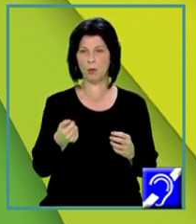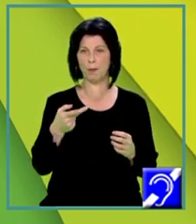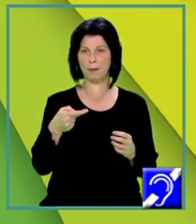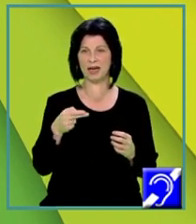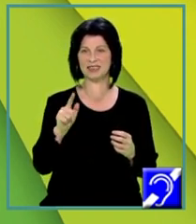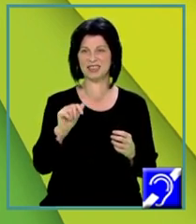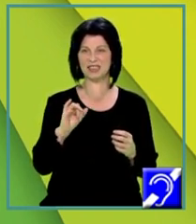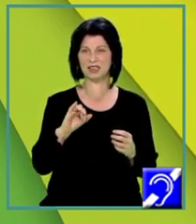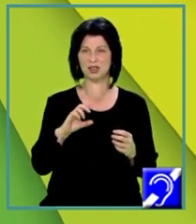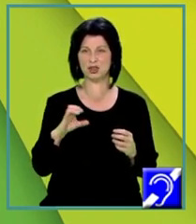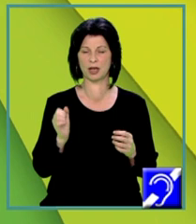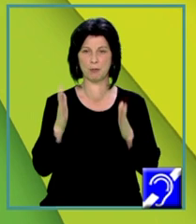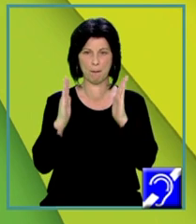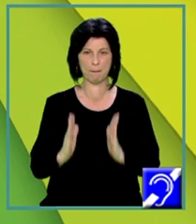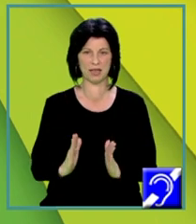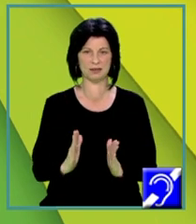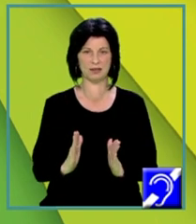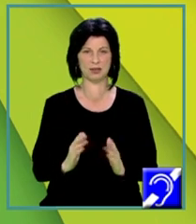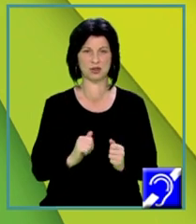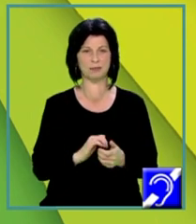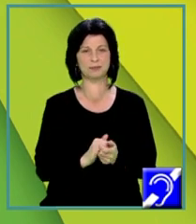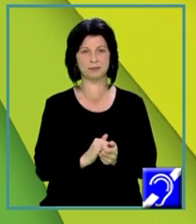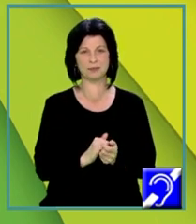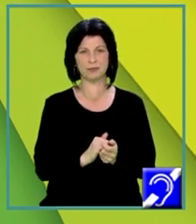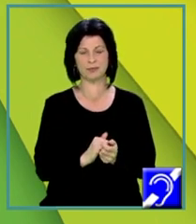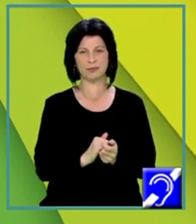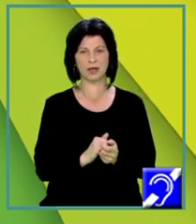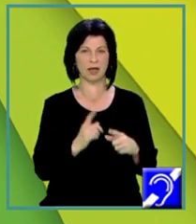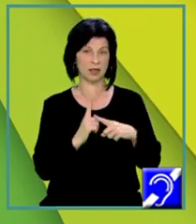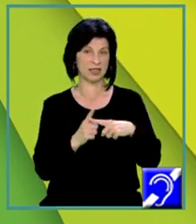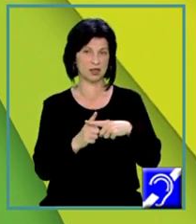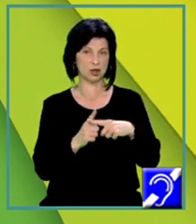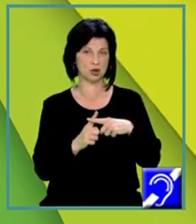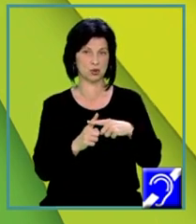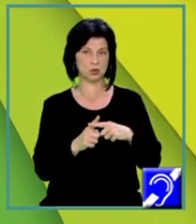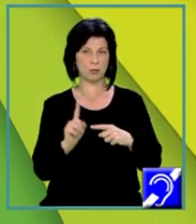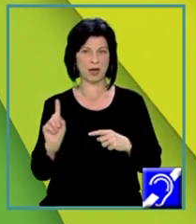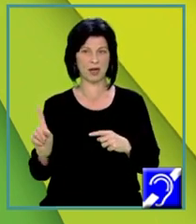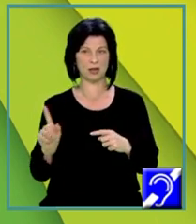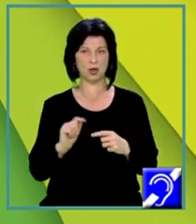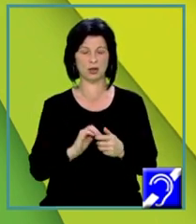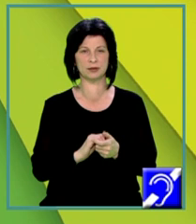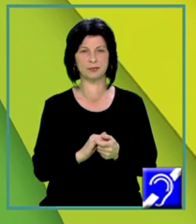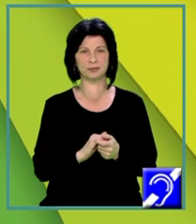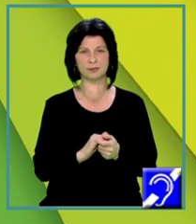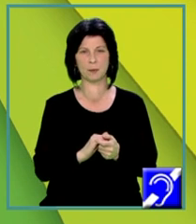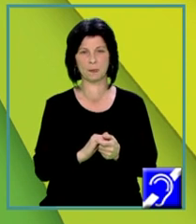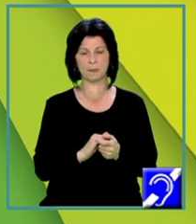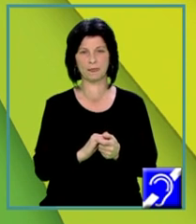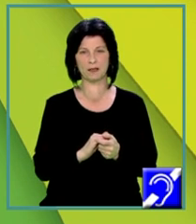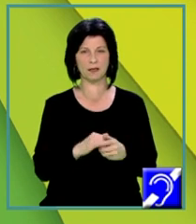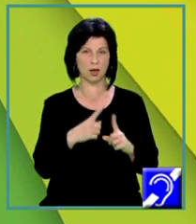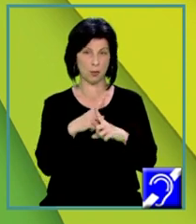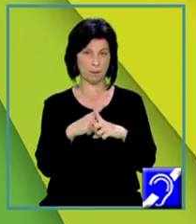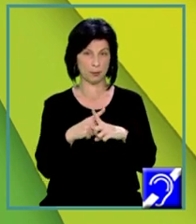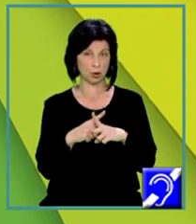XD yxz1000r lor psihiatric arată așa produsul lor